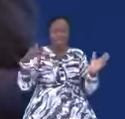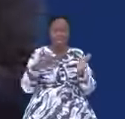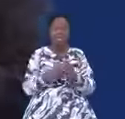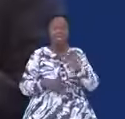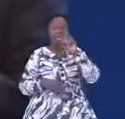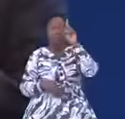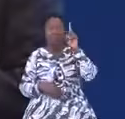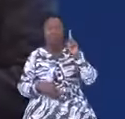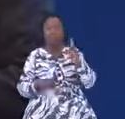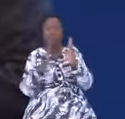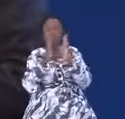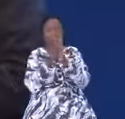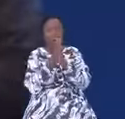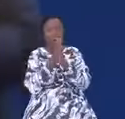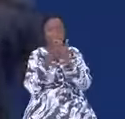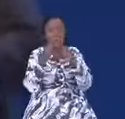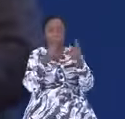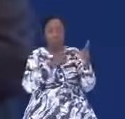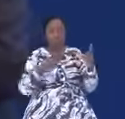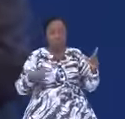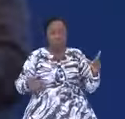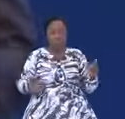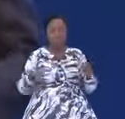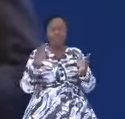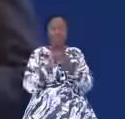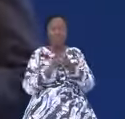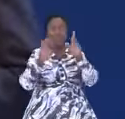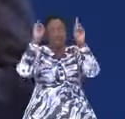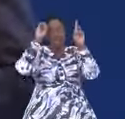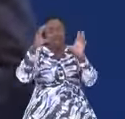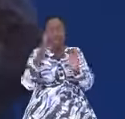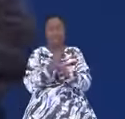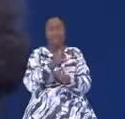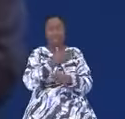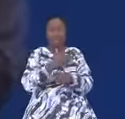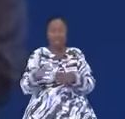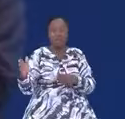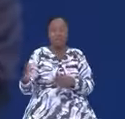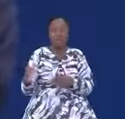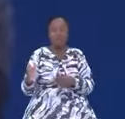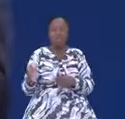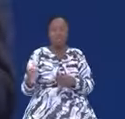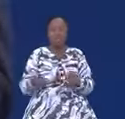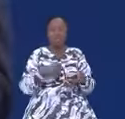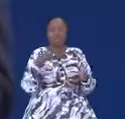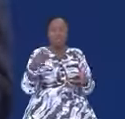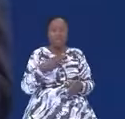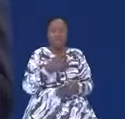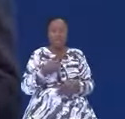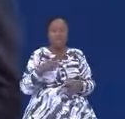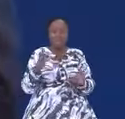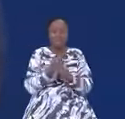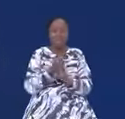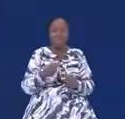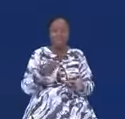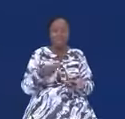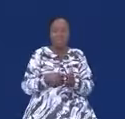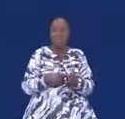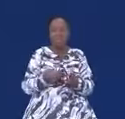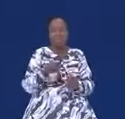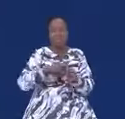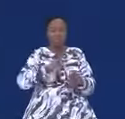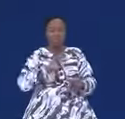pour qu'il éloigne de nous ces serpents maurice piat pour le